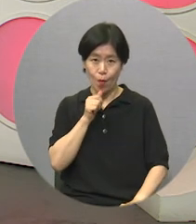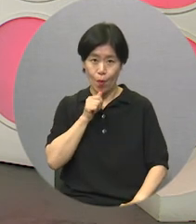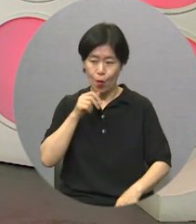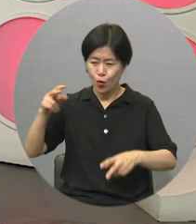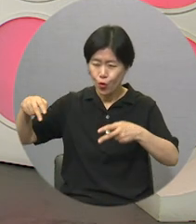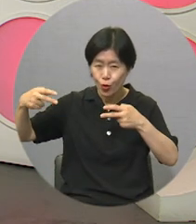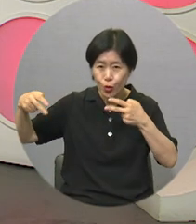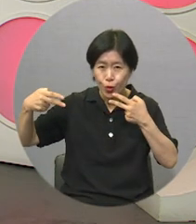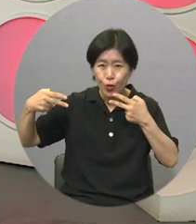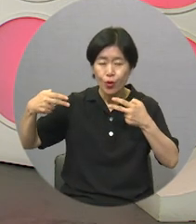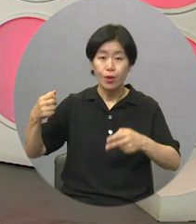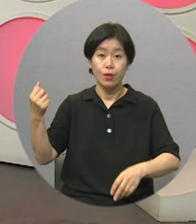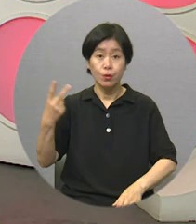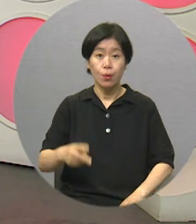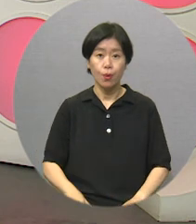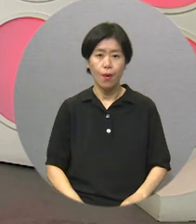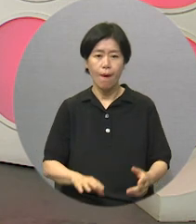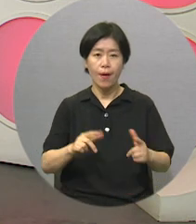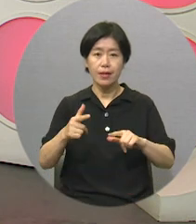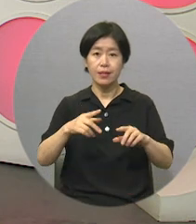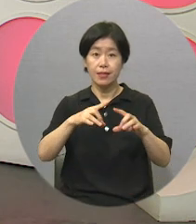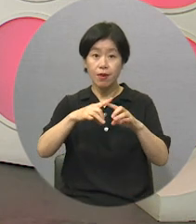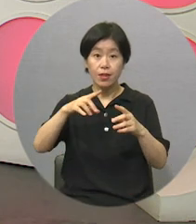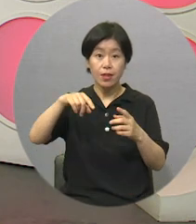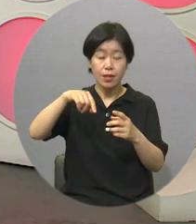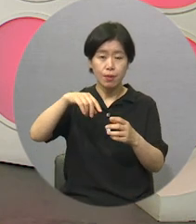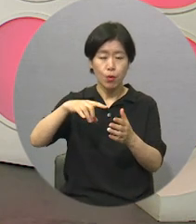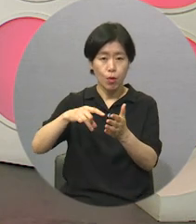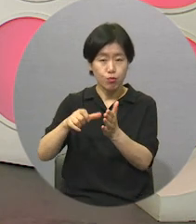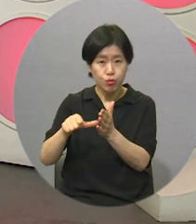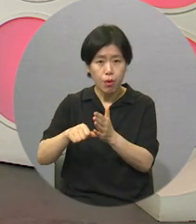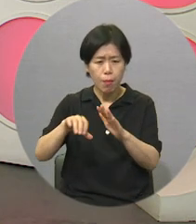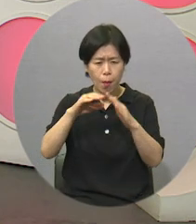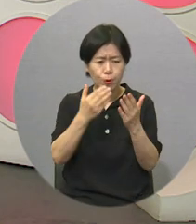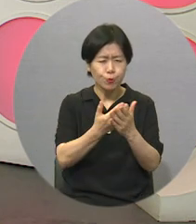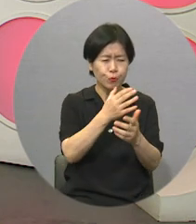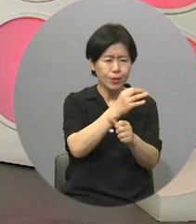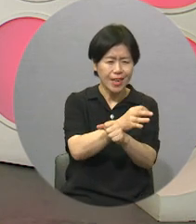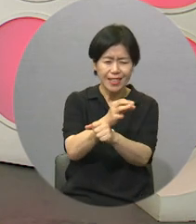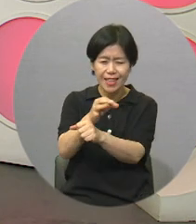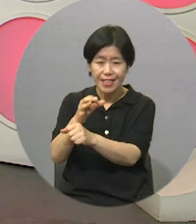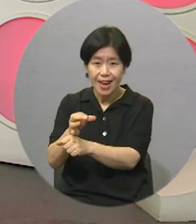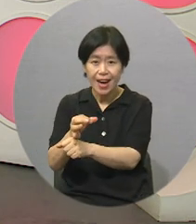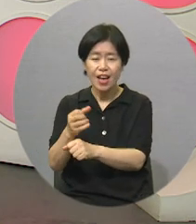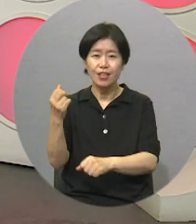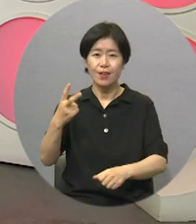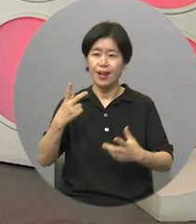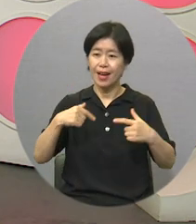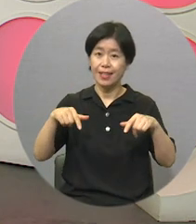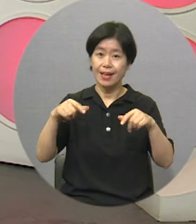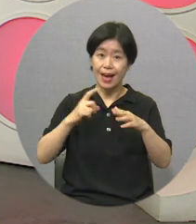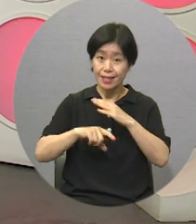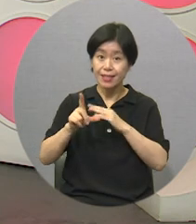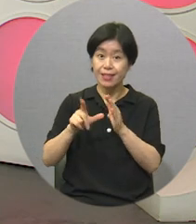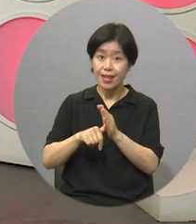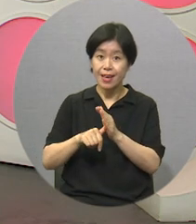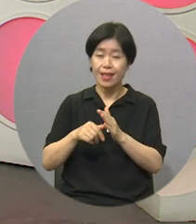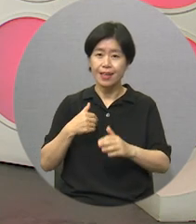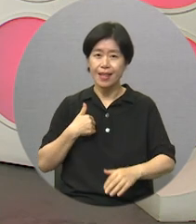낡은 가전제품을 하나씩 바꿔가고, 아침이 오면 손인사를 하며 웃어주는